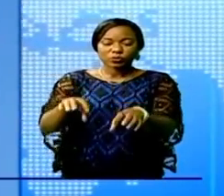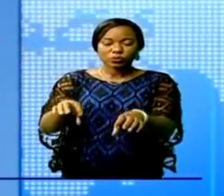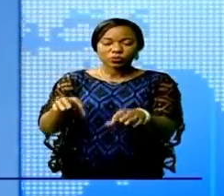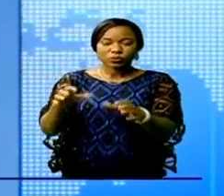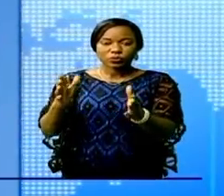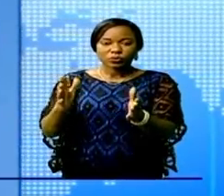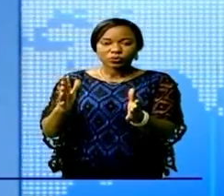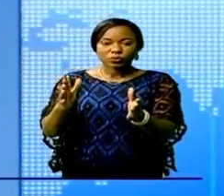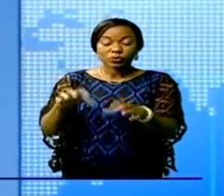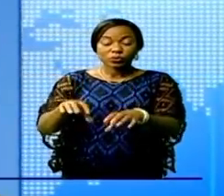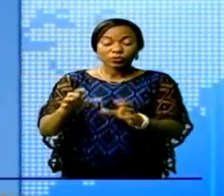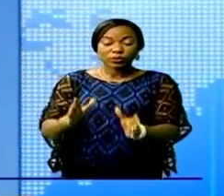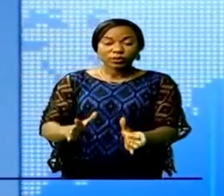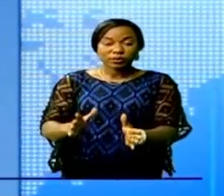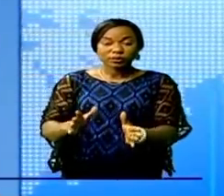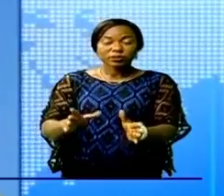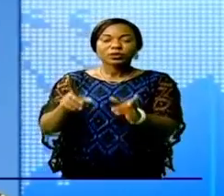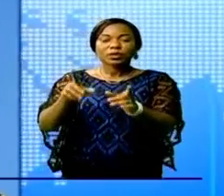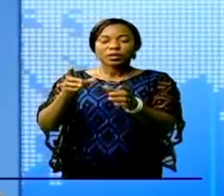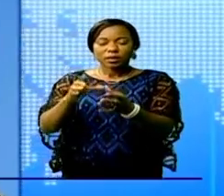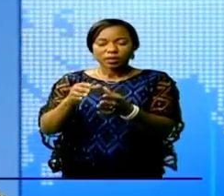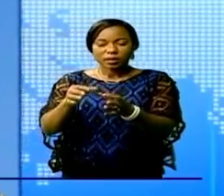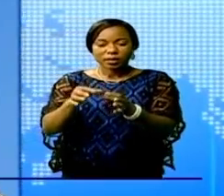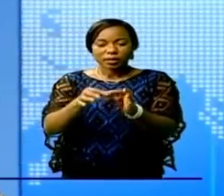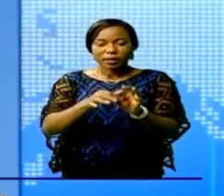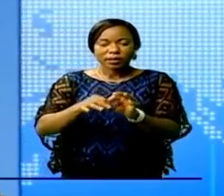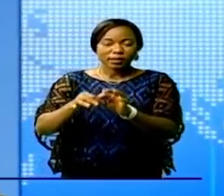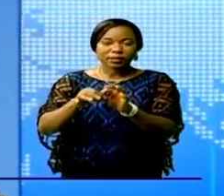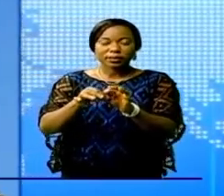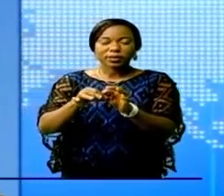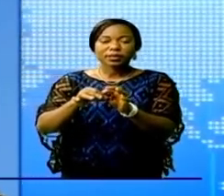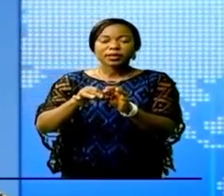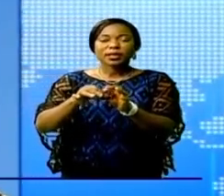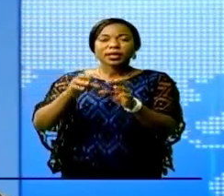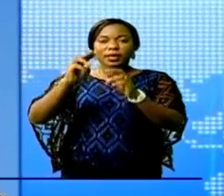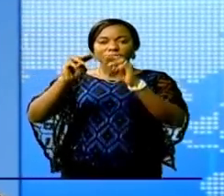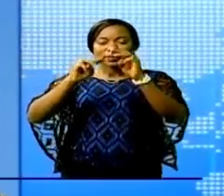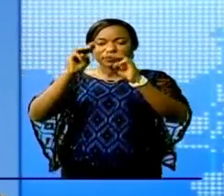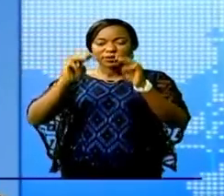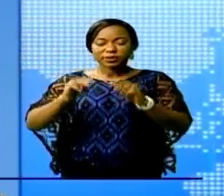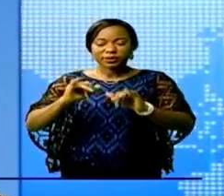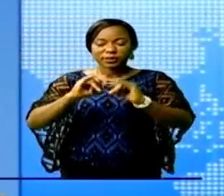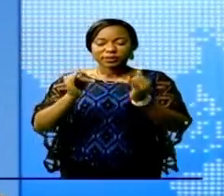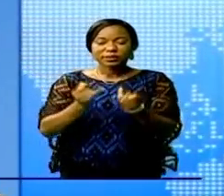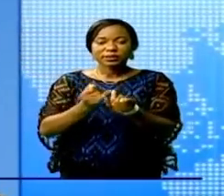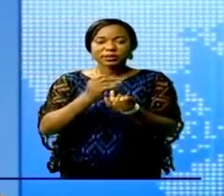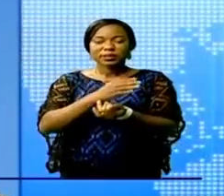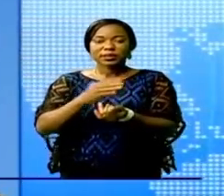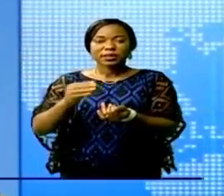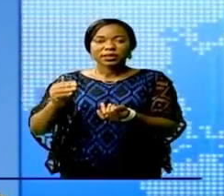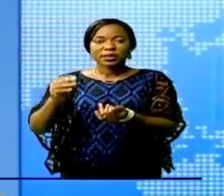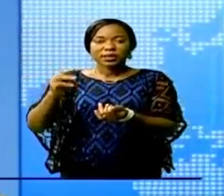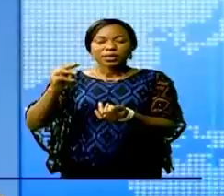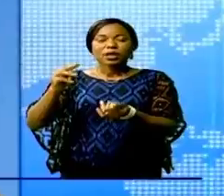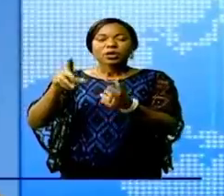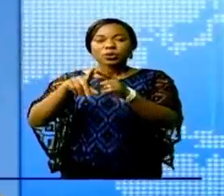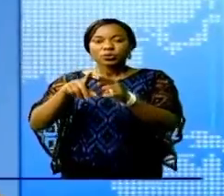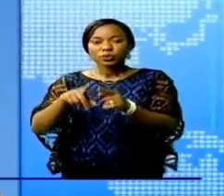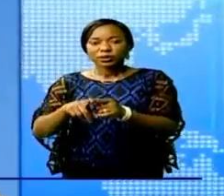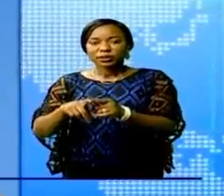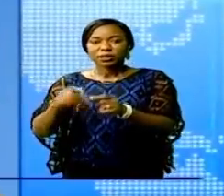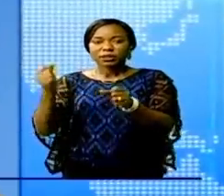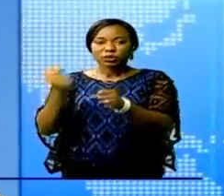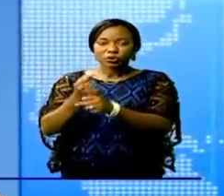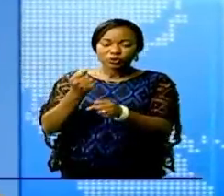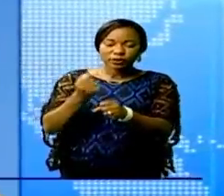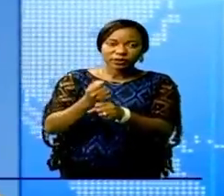en train d'être peaufinées entre le ministre de l'Industrie, Julien Paluku, et le président de la Fédération des entreprises du Congo,